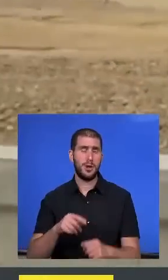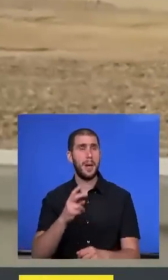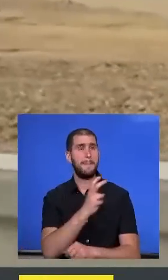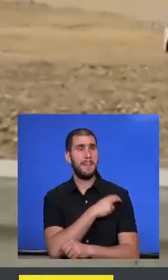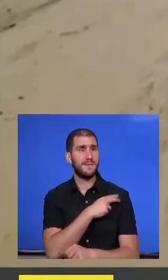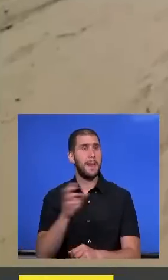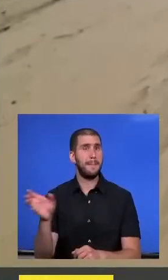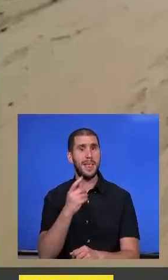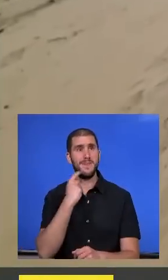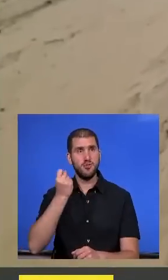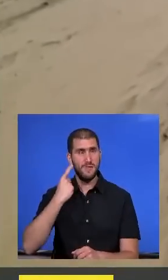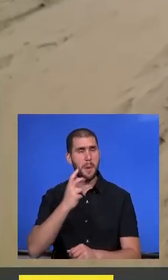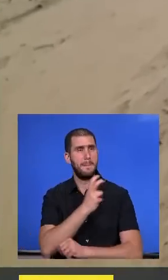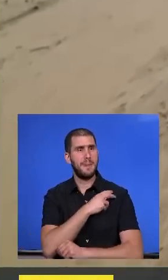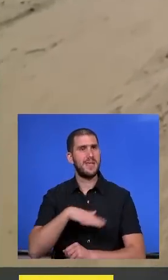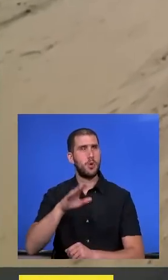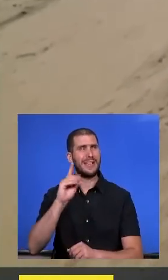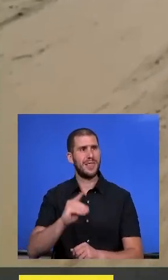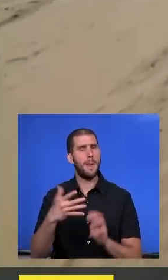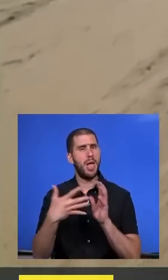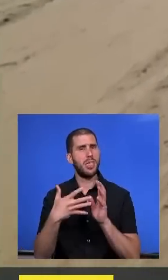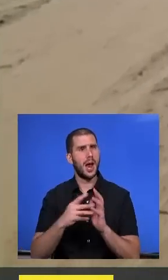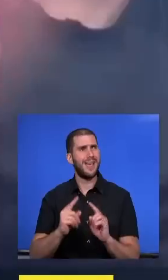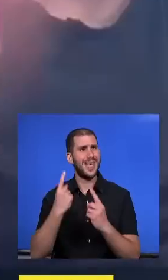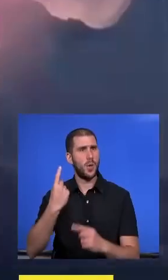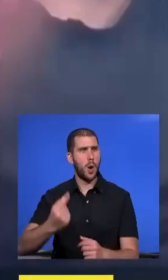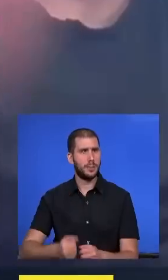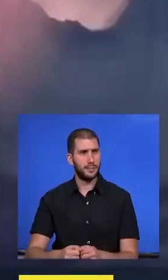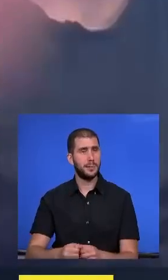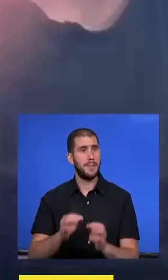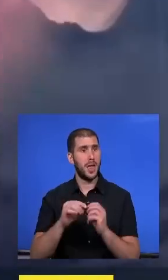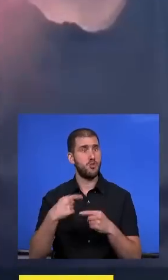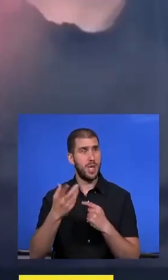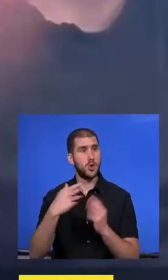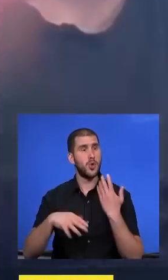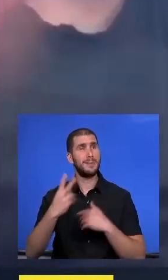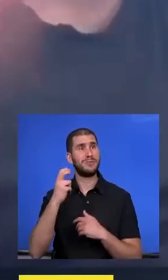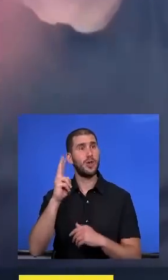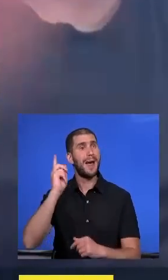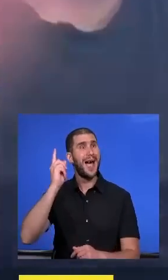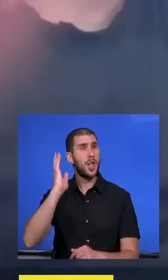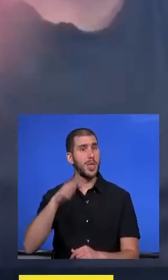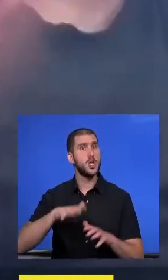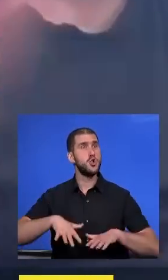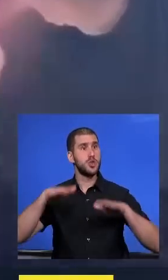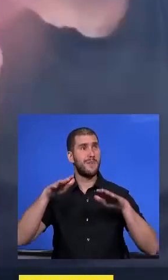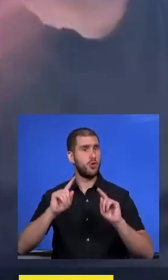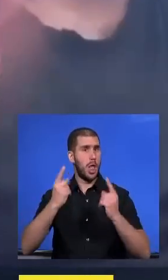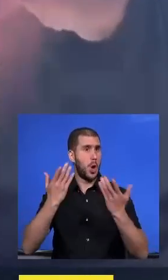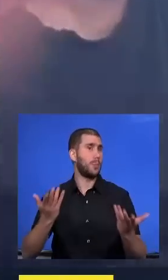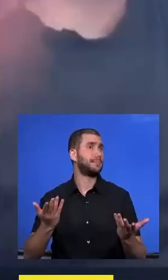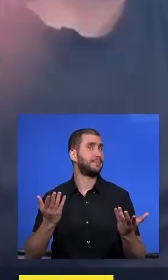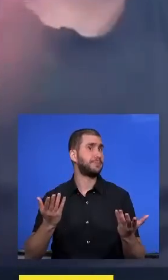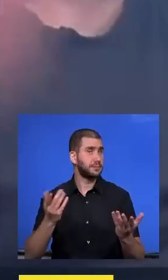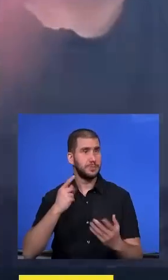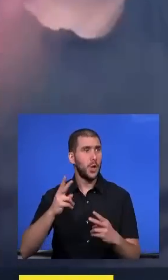בשבוע שעבר את מפקד מחוז דרום לתחקר את האירוע. מתחילת השנה היו למעלה מ-22 התראות על שיטפון שלא התממשו. אתה